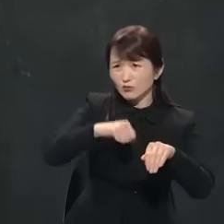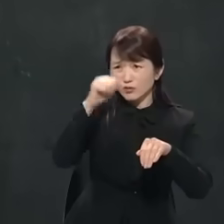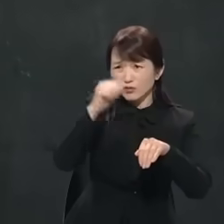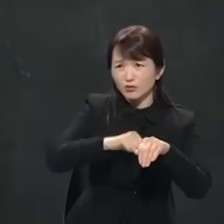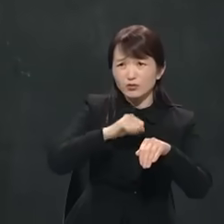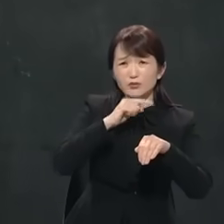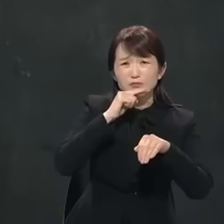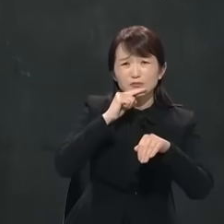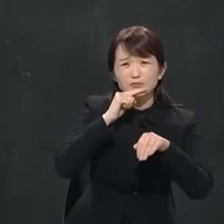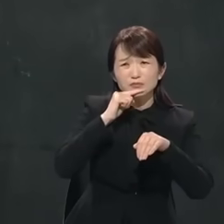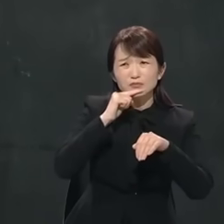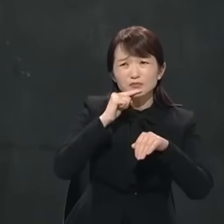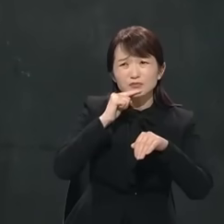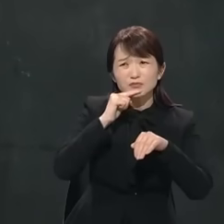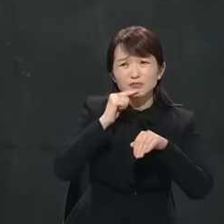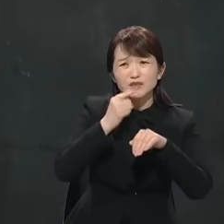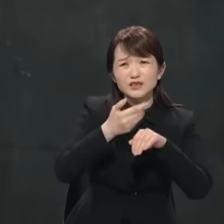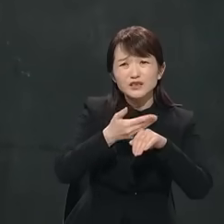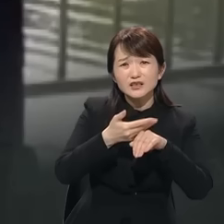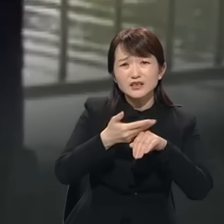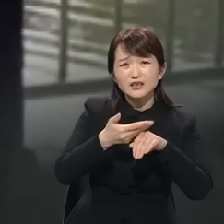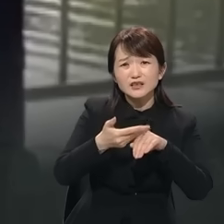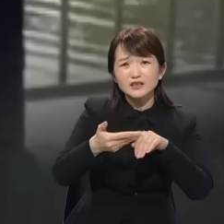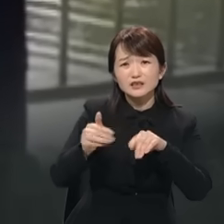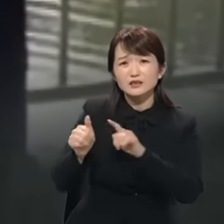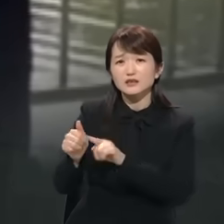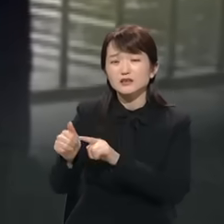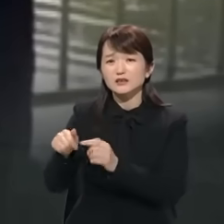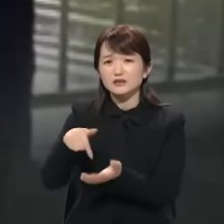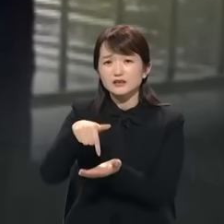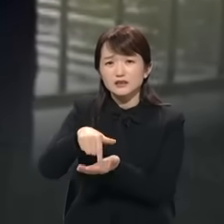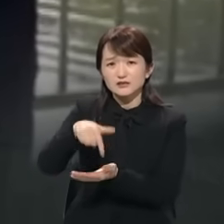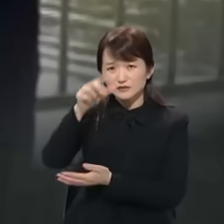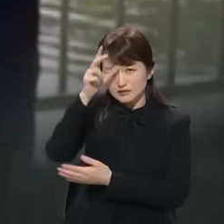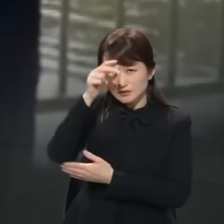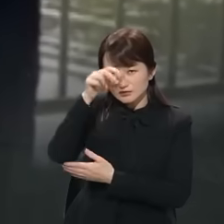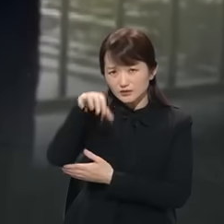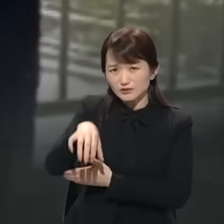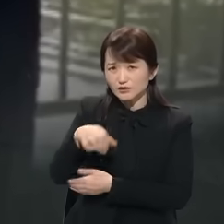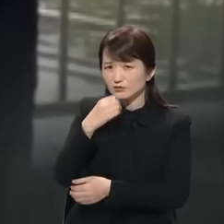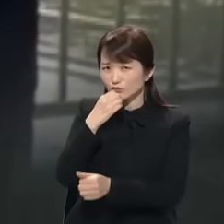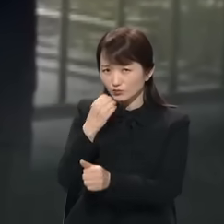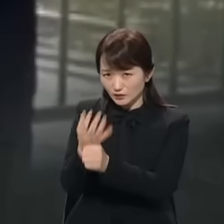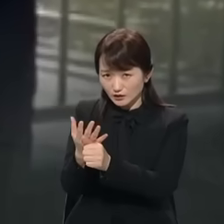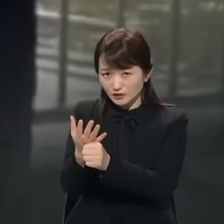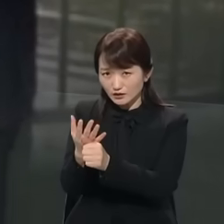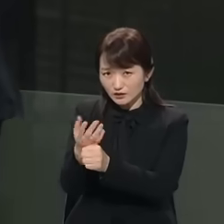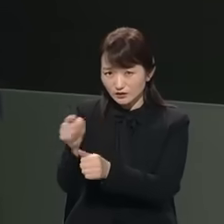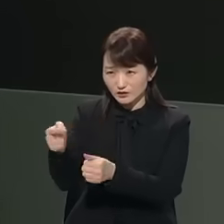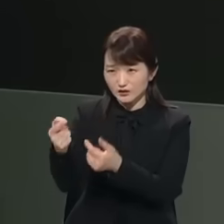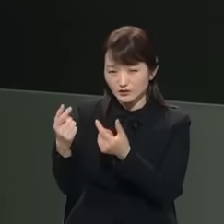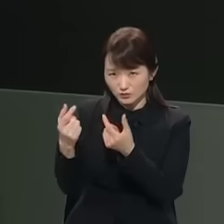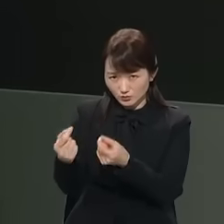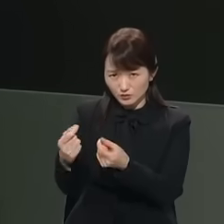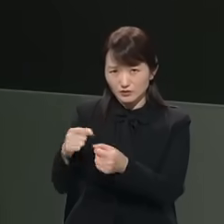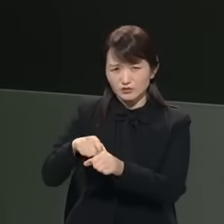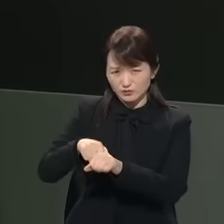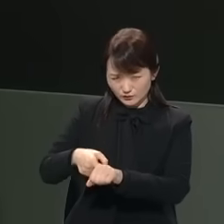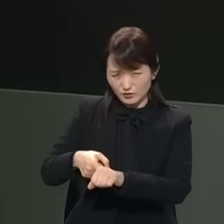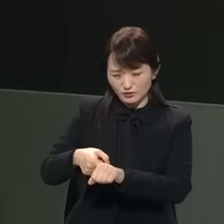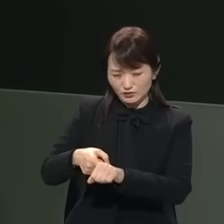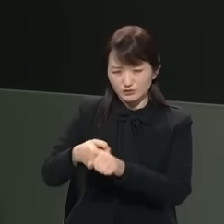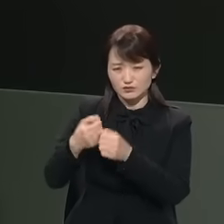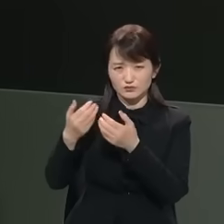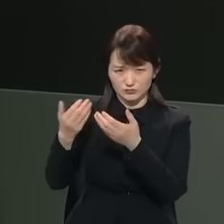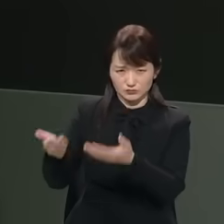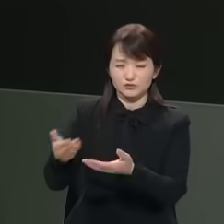얼굴이 피투성이가 됐 조남성 광진 경찰서에 고발됐다 하는데 상응하는 처벌을 를 꼭